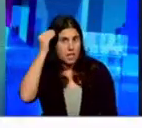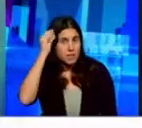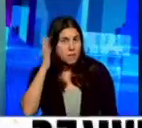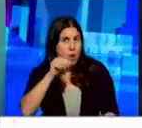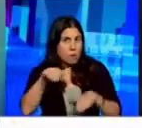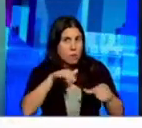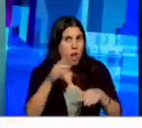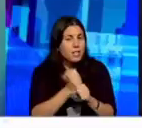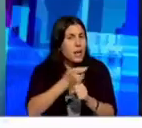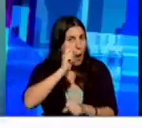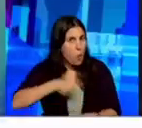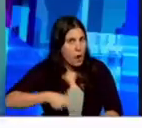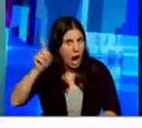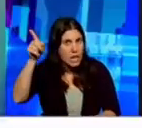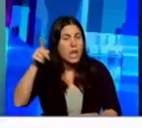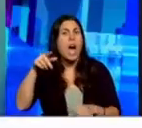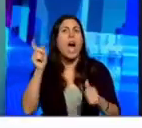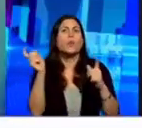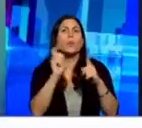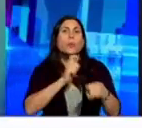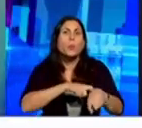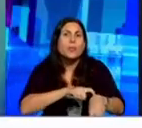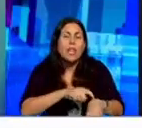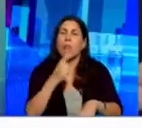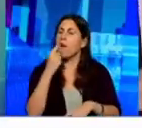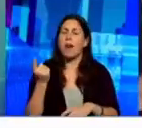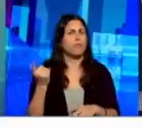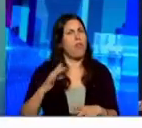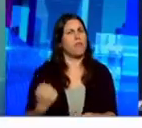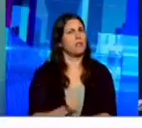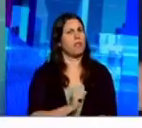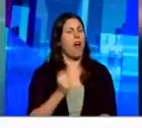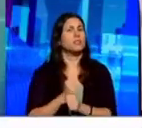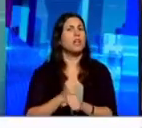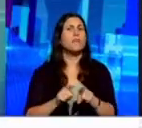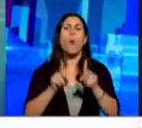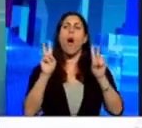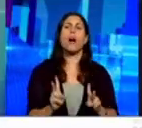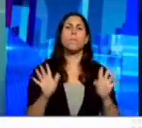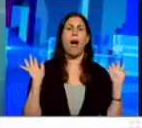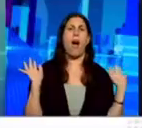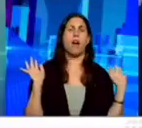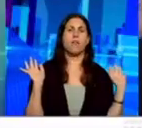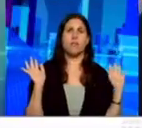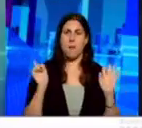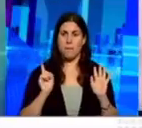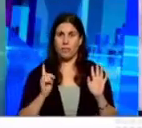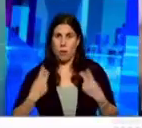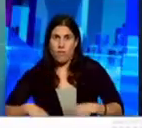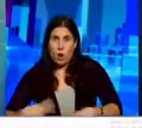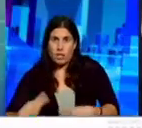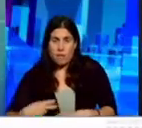עשה לאוקראינה, ניו זילנד, הוא אמר להם, רבותיי, זה לא ילך ככה, עשה סוג של הקפאה, פה בארץ, כל אלה שפוחדים מהגויים